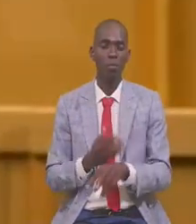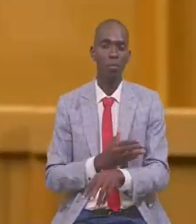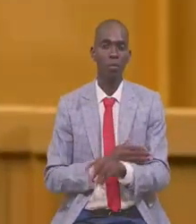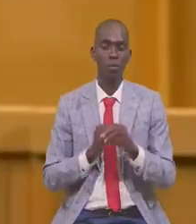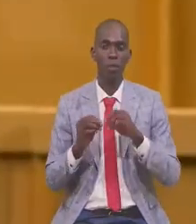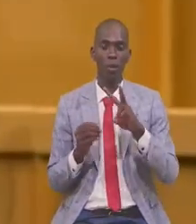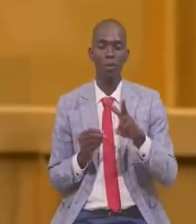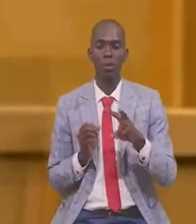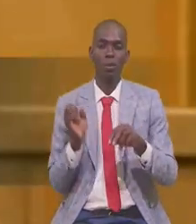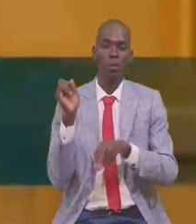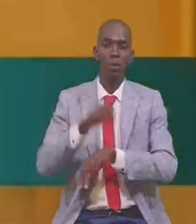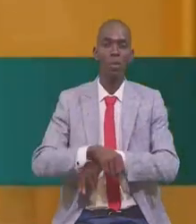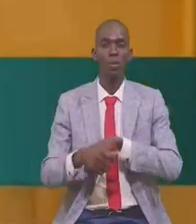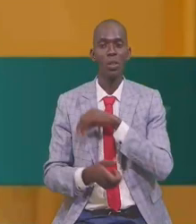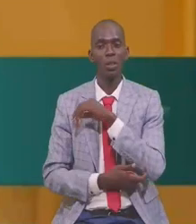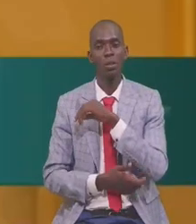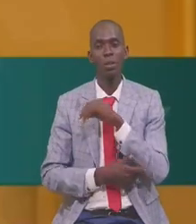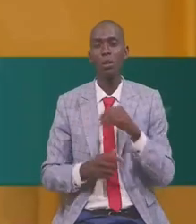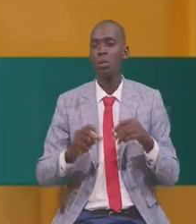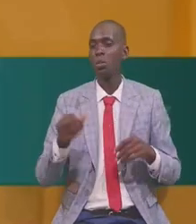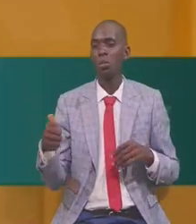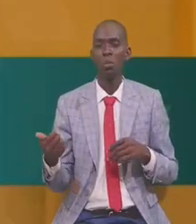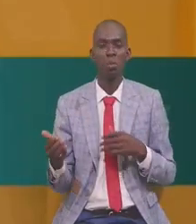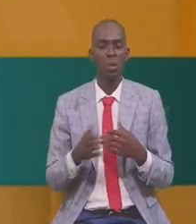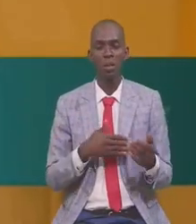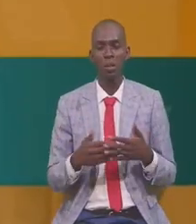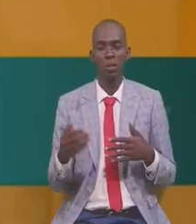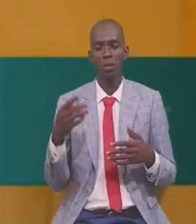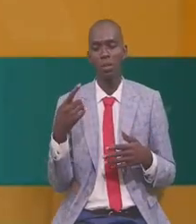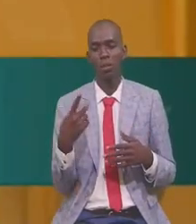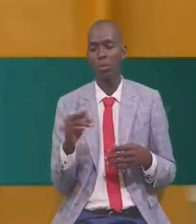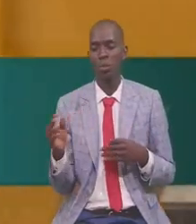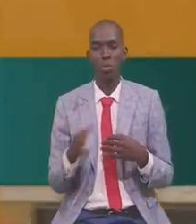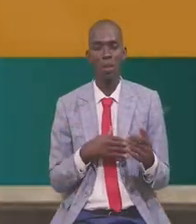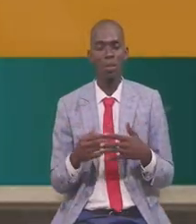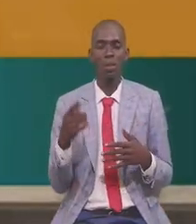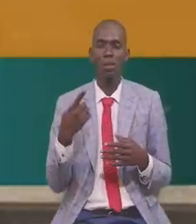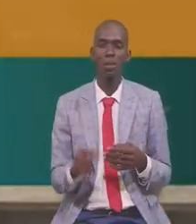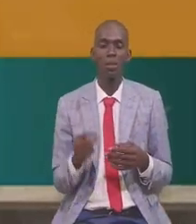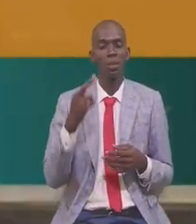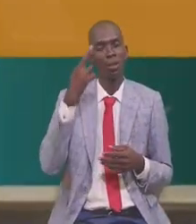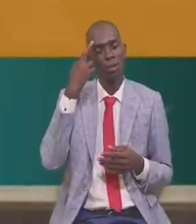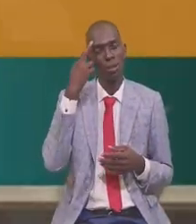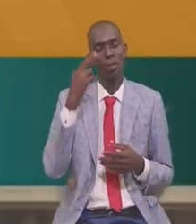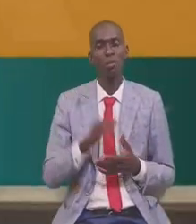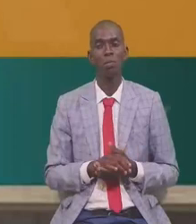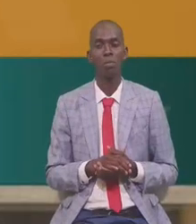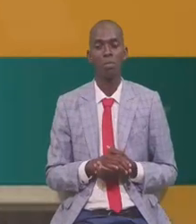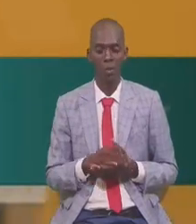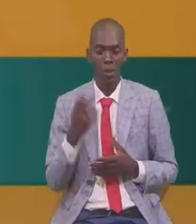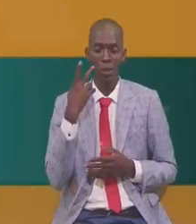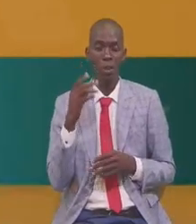Vaincre les tentations, quiconque soit la cause. Quelle que soit la cause, ou quelle que soit la personne qui en est la